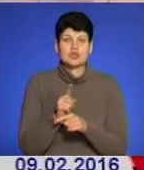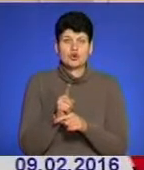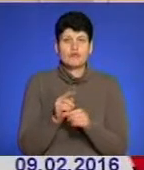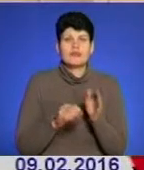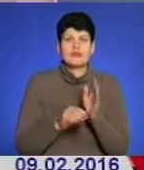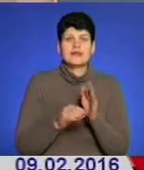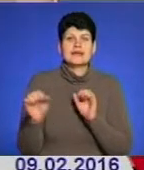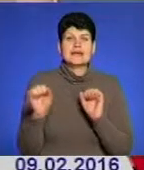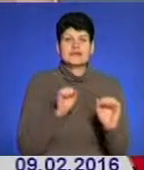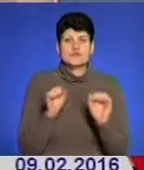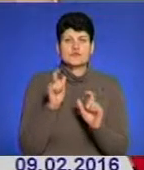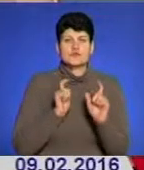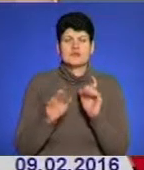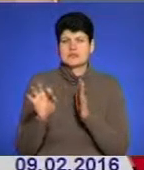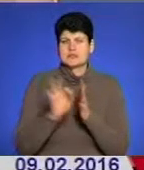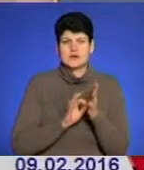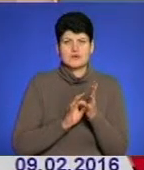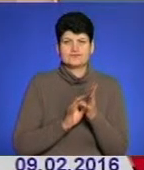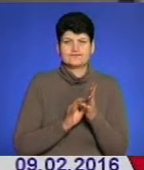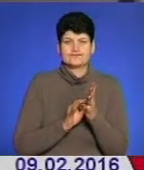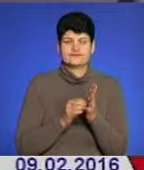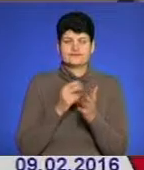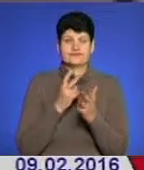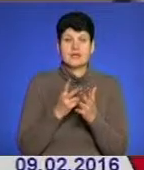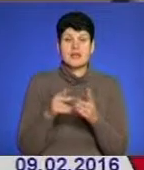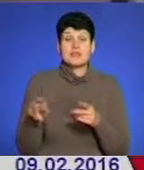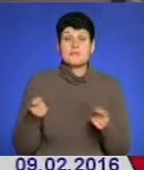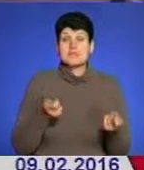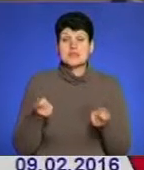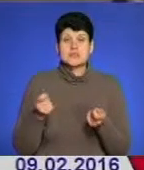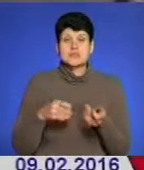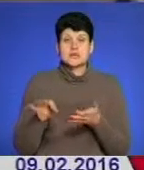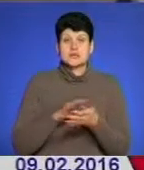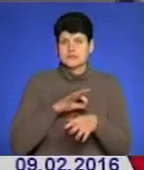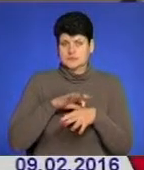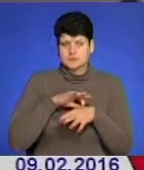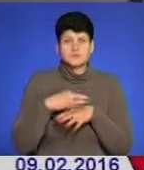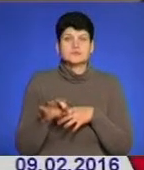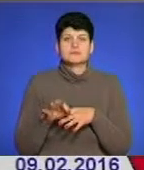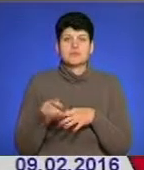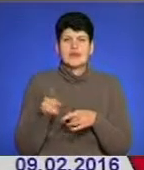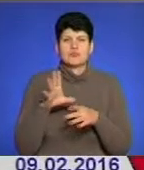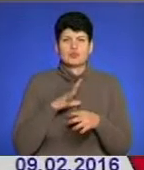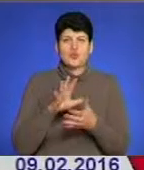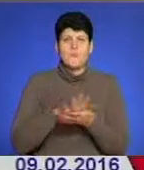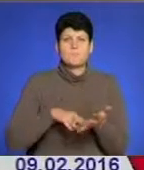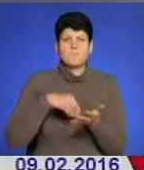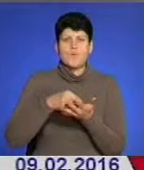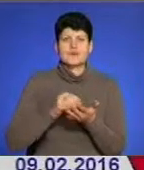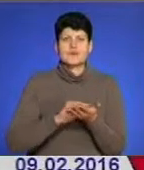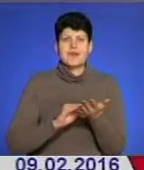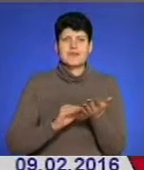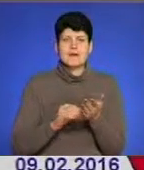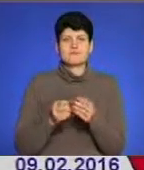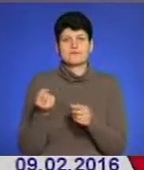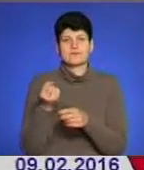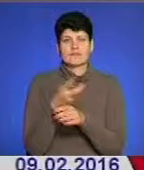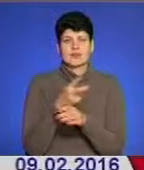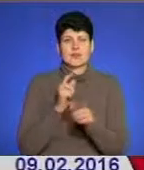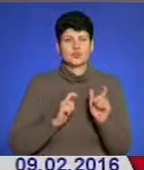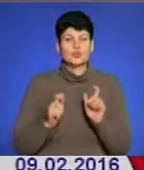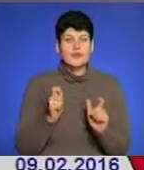керівництво університету відразу відреагувало. Адміністрація зреагувала жорстко і навіть було подання щодо відрахування